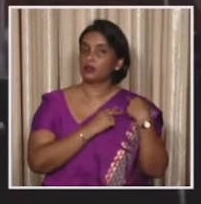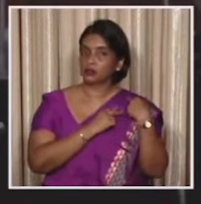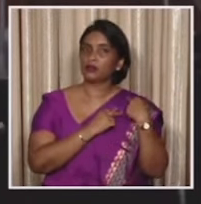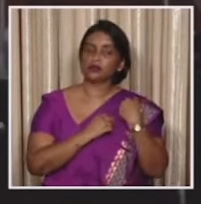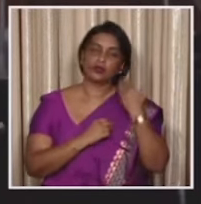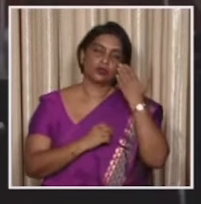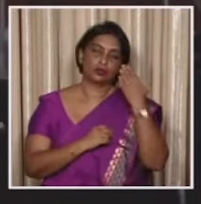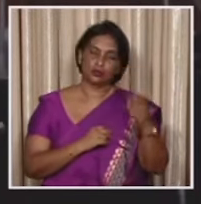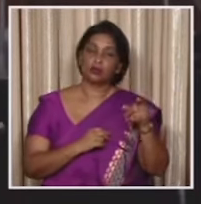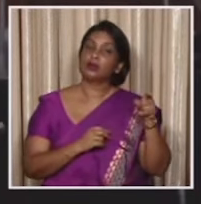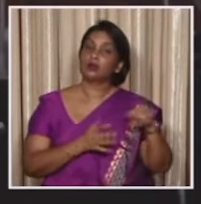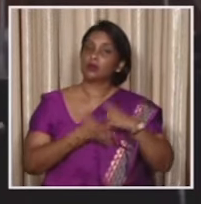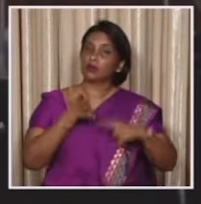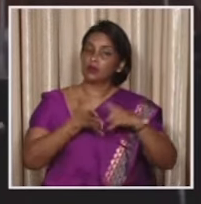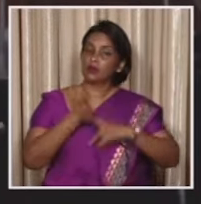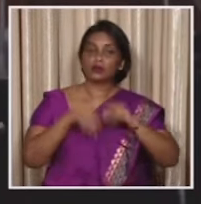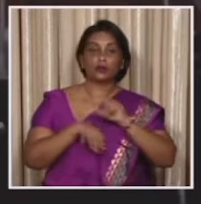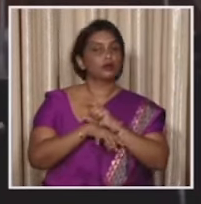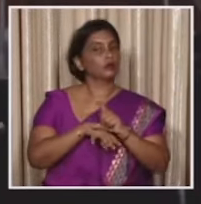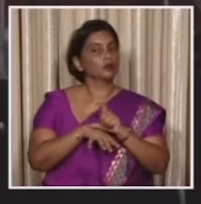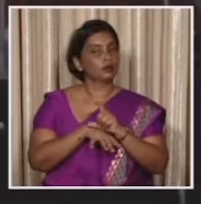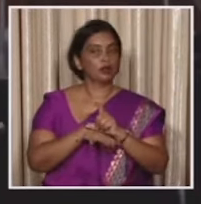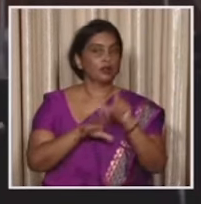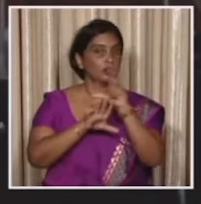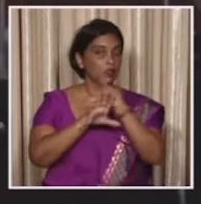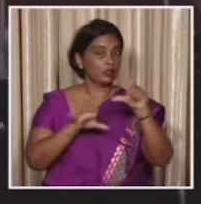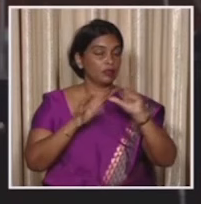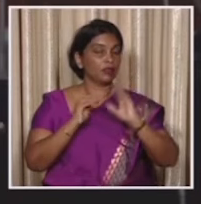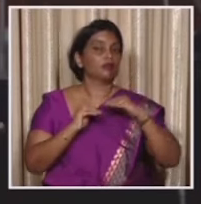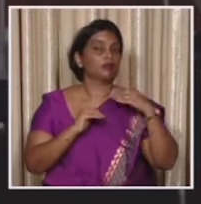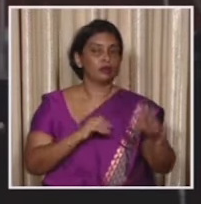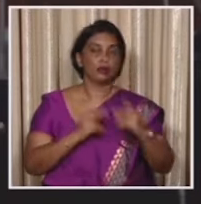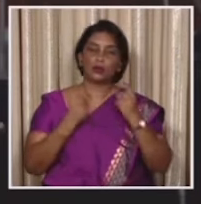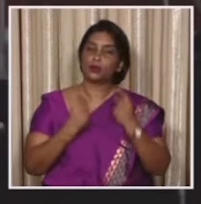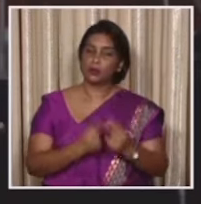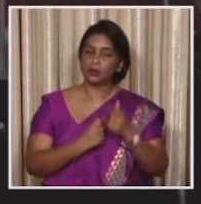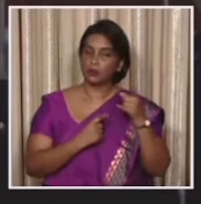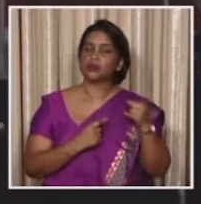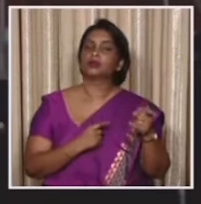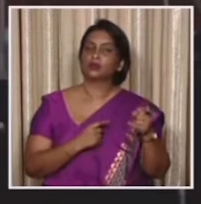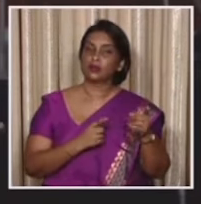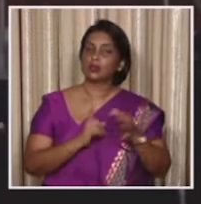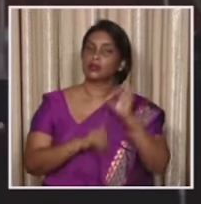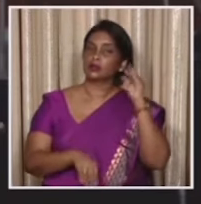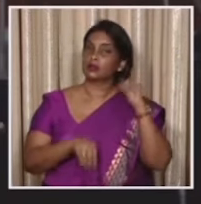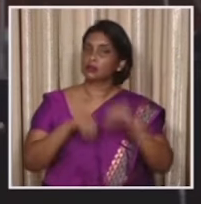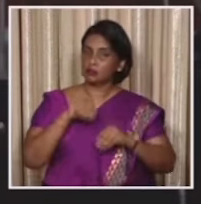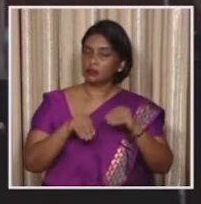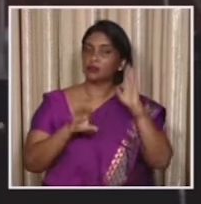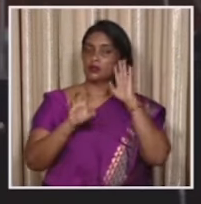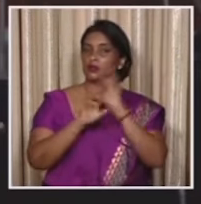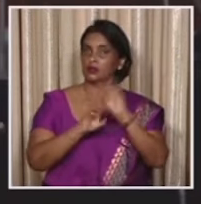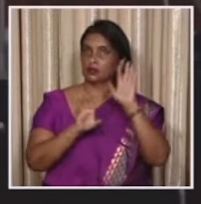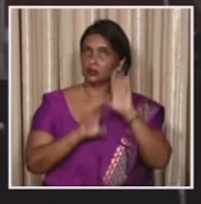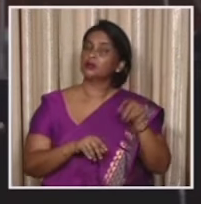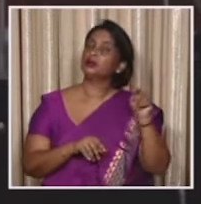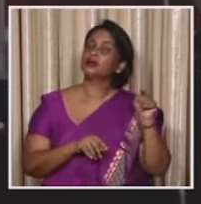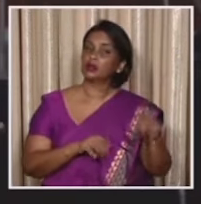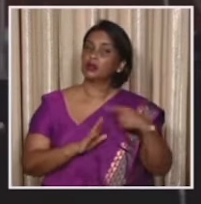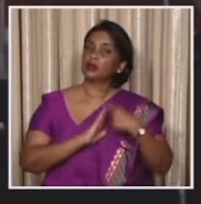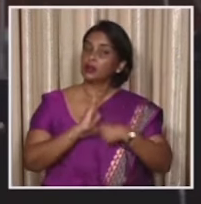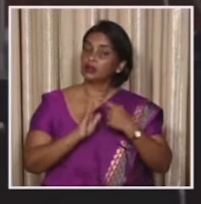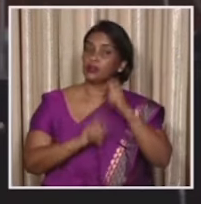අපි සලකනවා. මැතිවරණ කොමිසම 17 වෙනිදාන් පසු හැකි ඉක්මනින්ම ජනාධිපතිවරණේ ප්‍රකාශයට පත් කරලා මේ